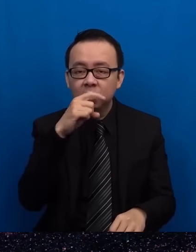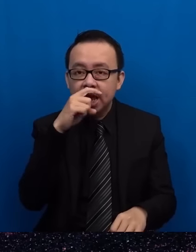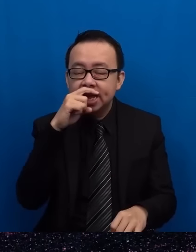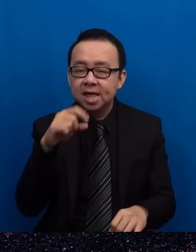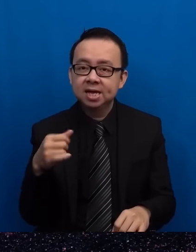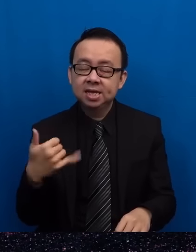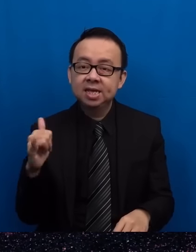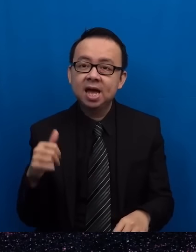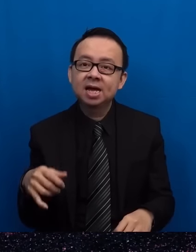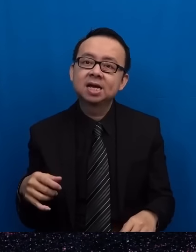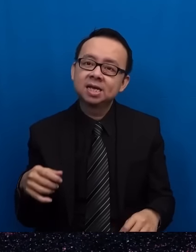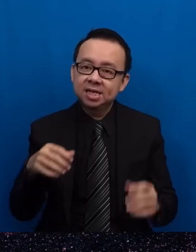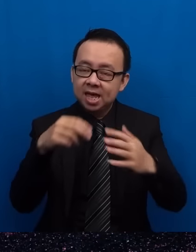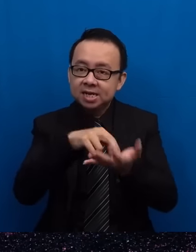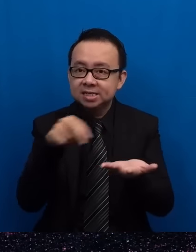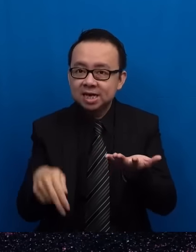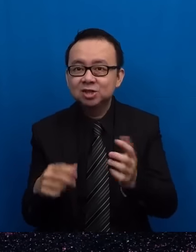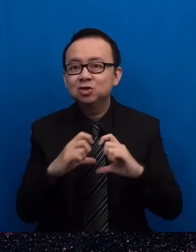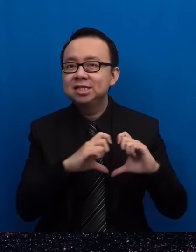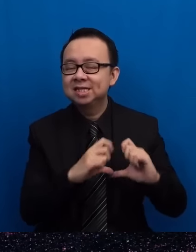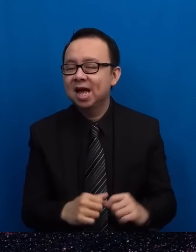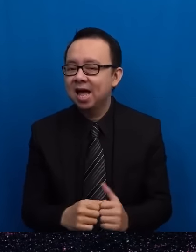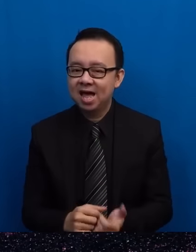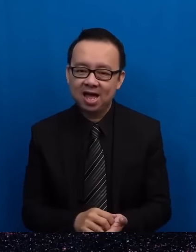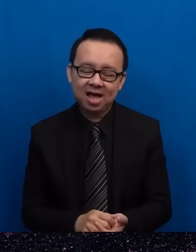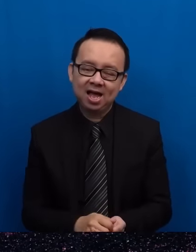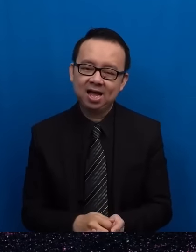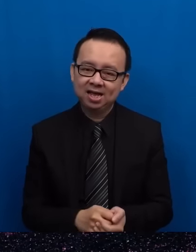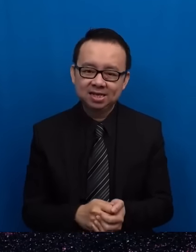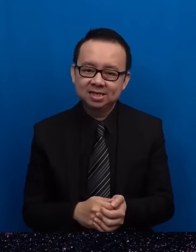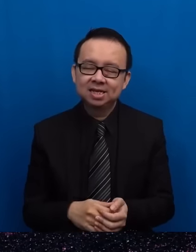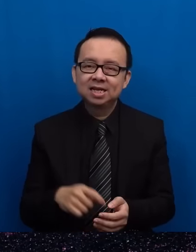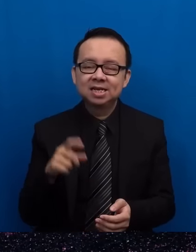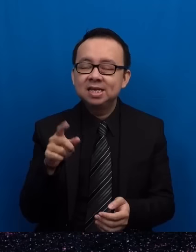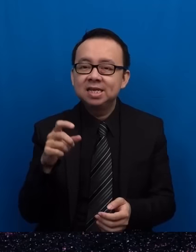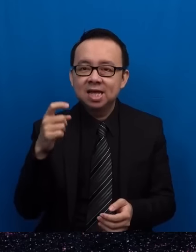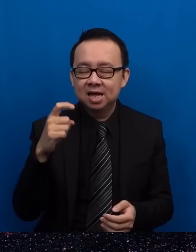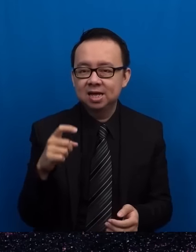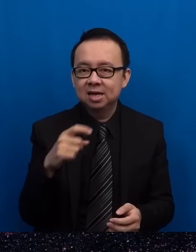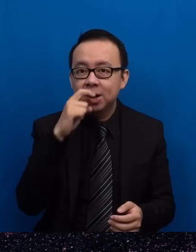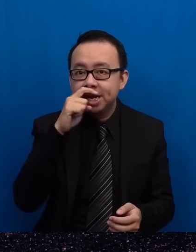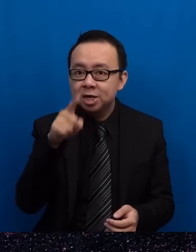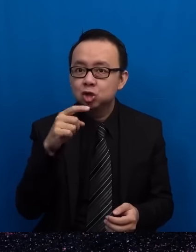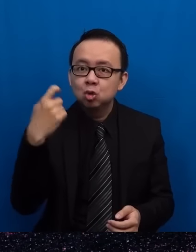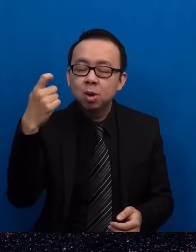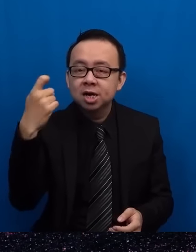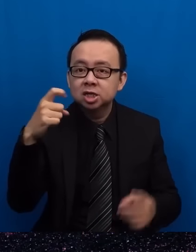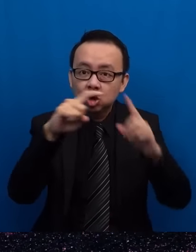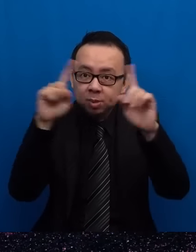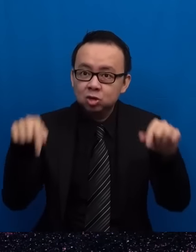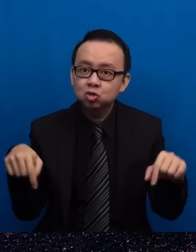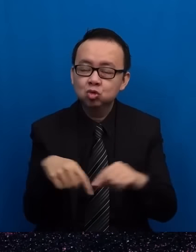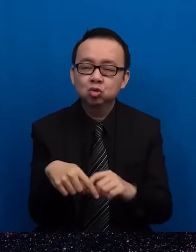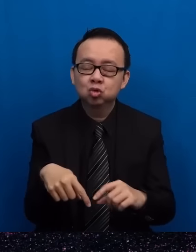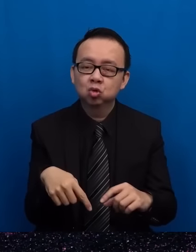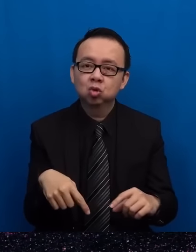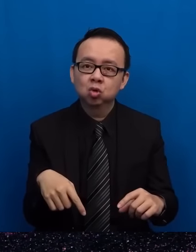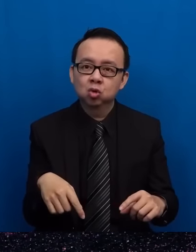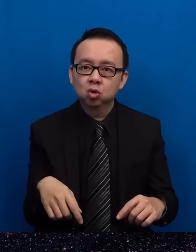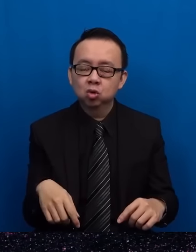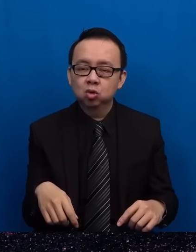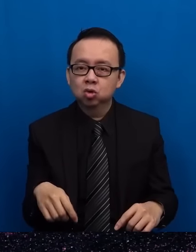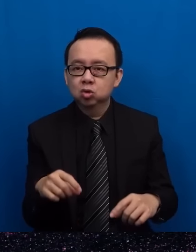heart, dia kejar, jangan putus aku, dia ketok pintu. Kekasihku, sayangku, jangan